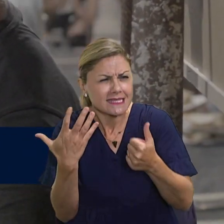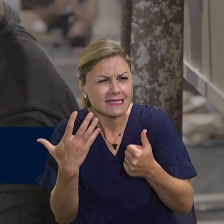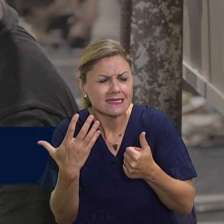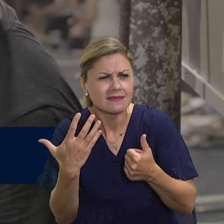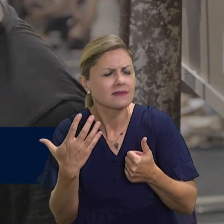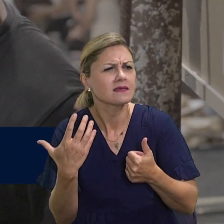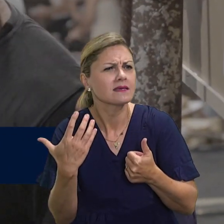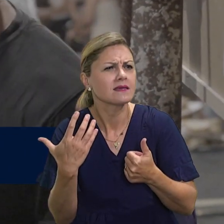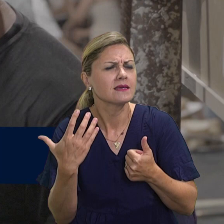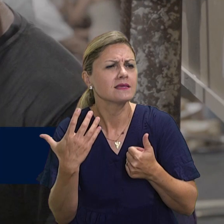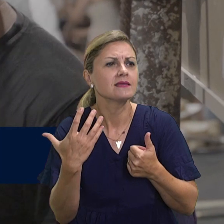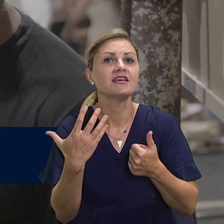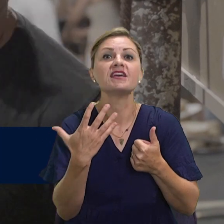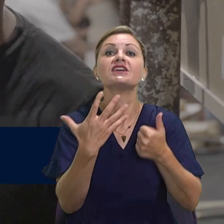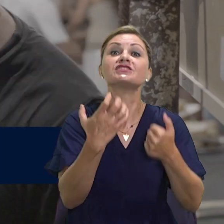660, jel?